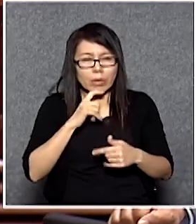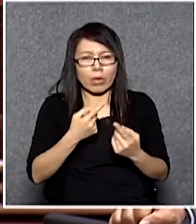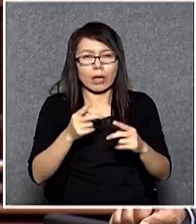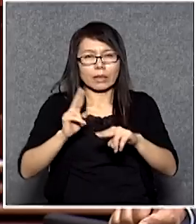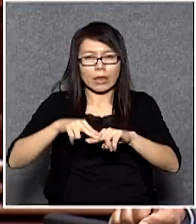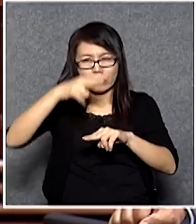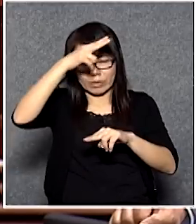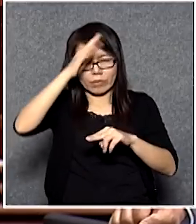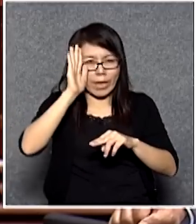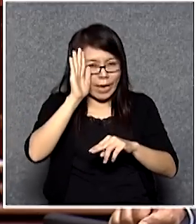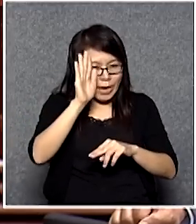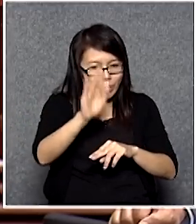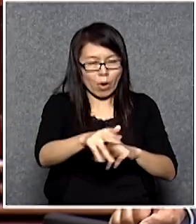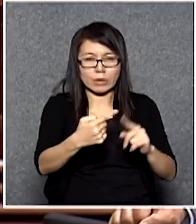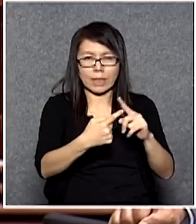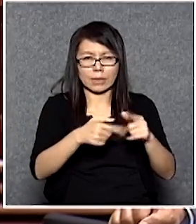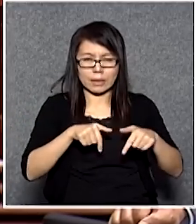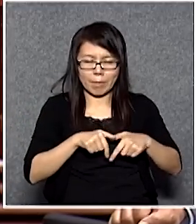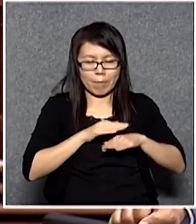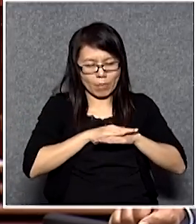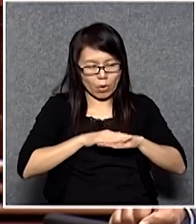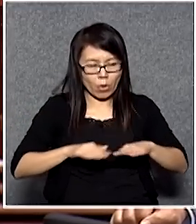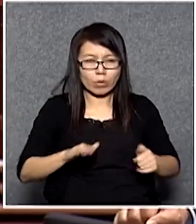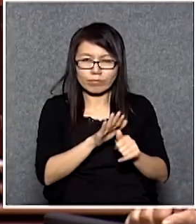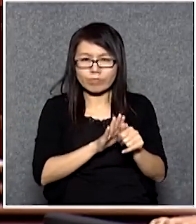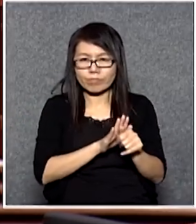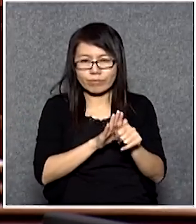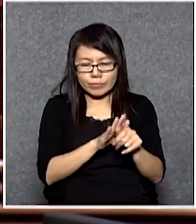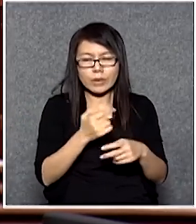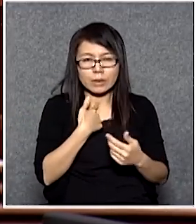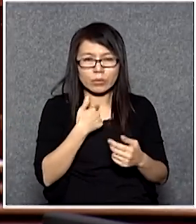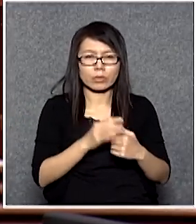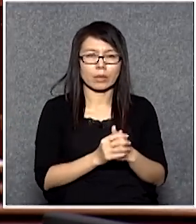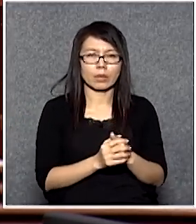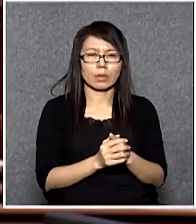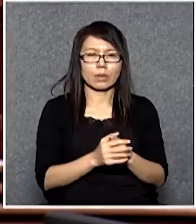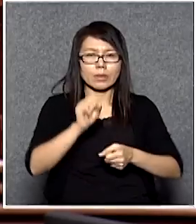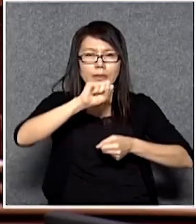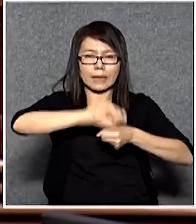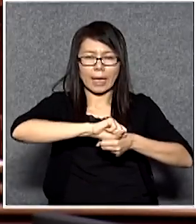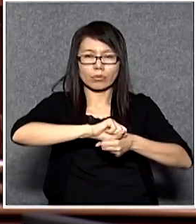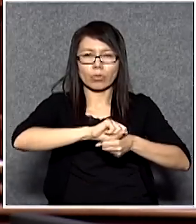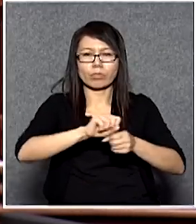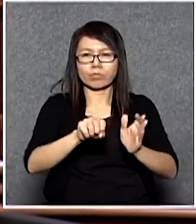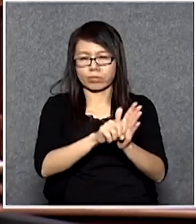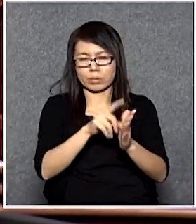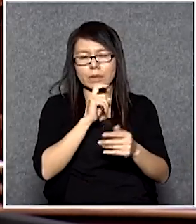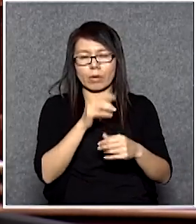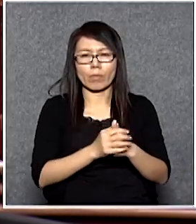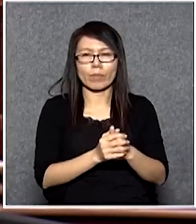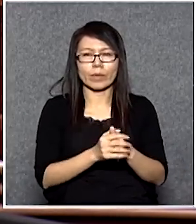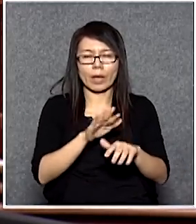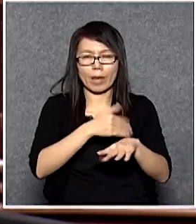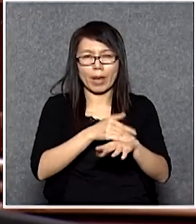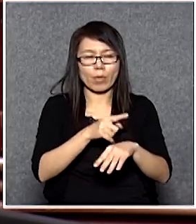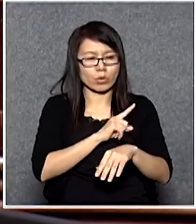府為了穩定民心，安撫民情，就加了這個剛才我